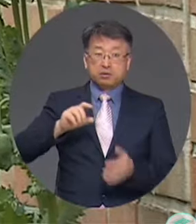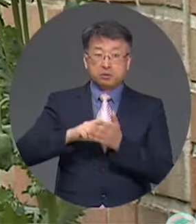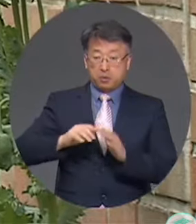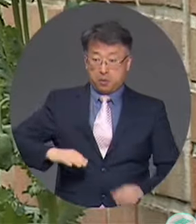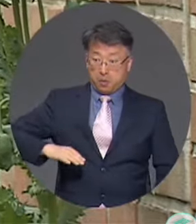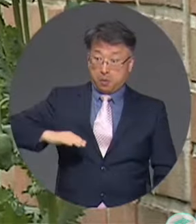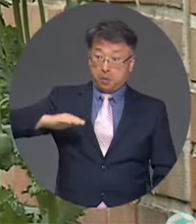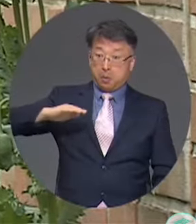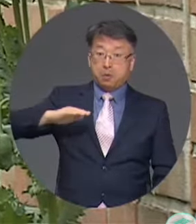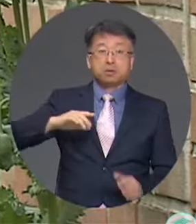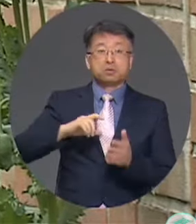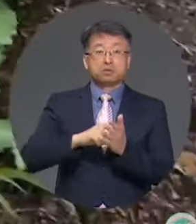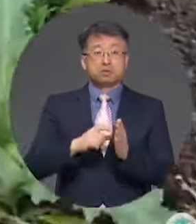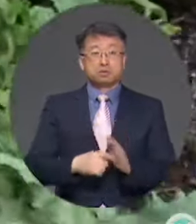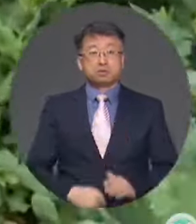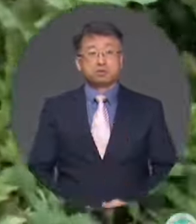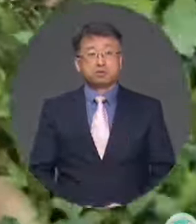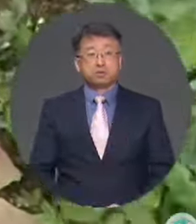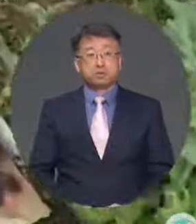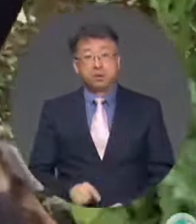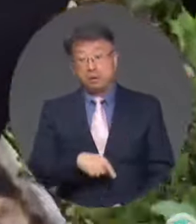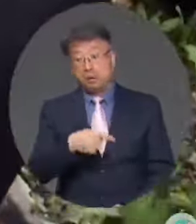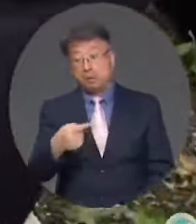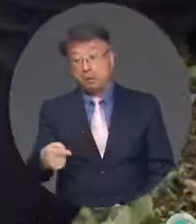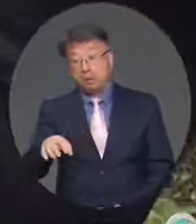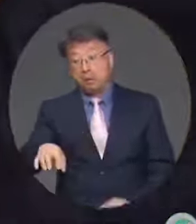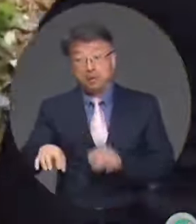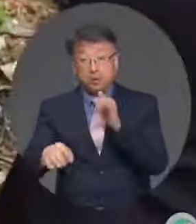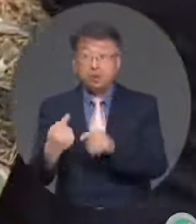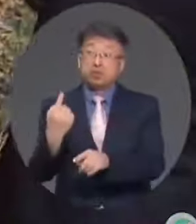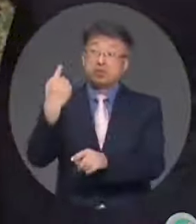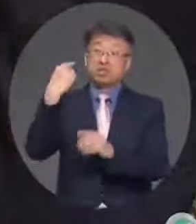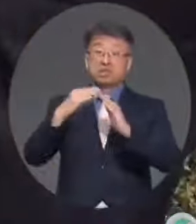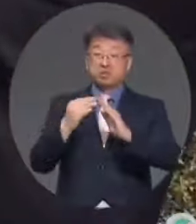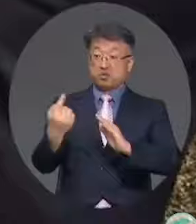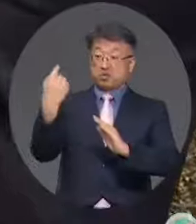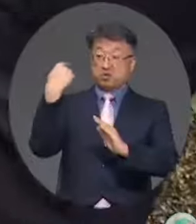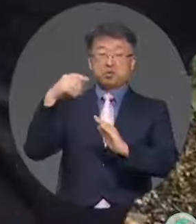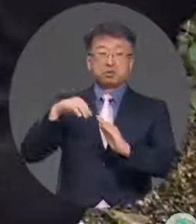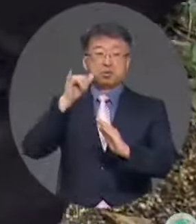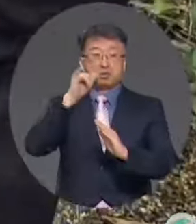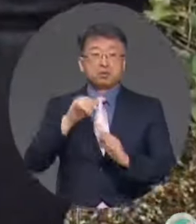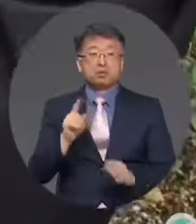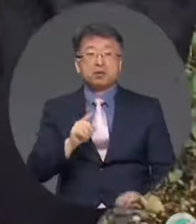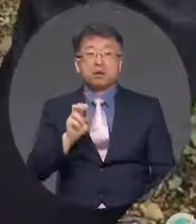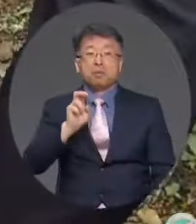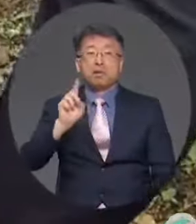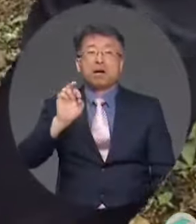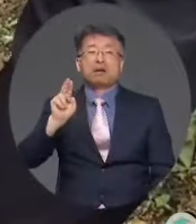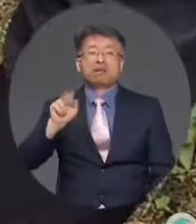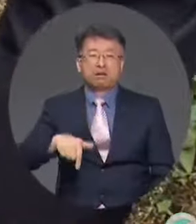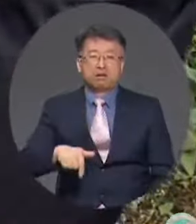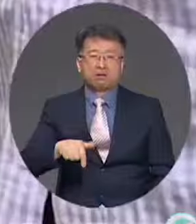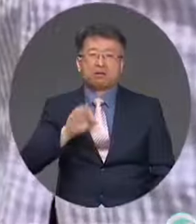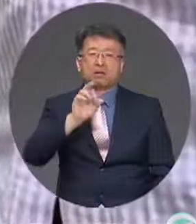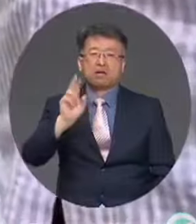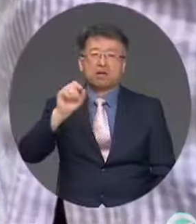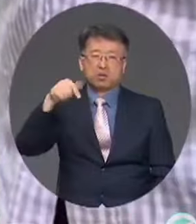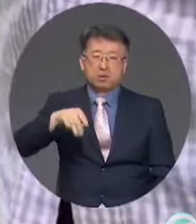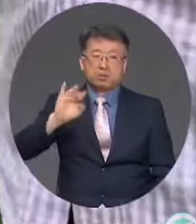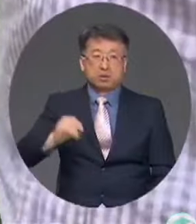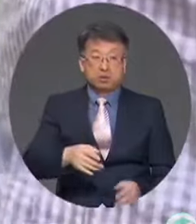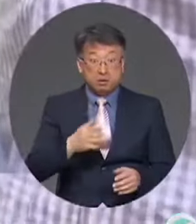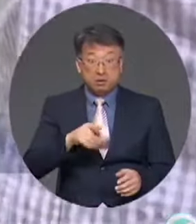것도 많습니다. 옆 화단과 뒷마당에도 듬성듬성 자란 이 식물은 마약성 양귀비입니다.